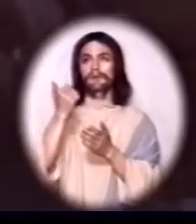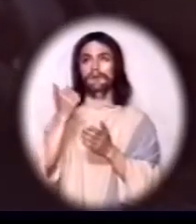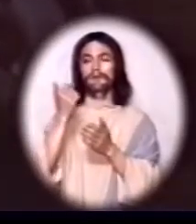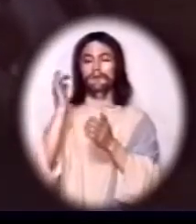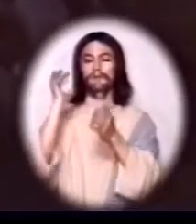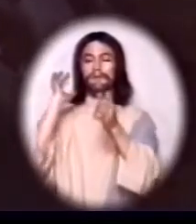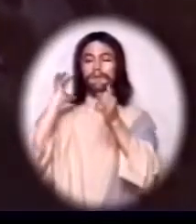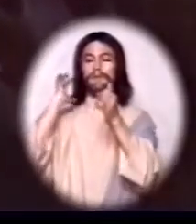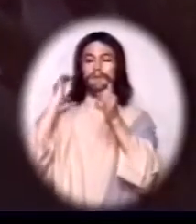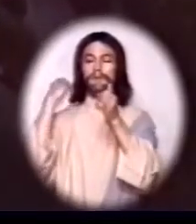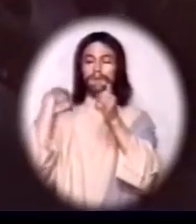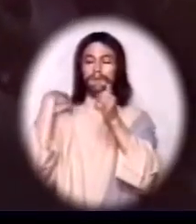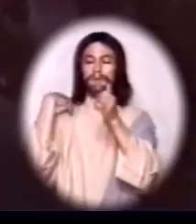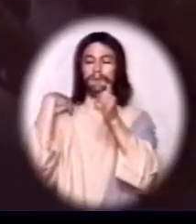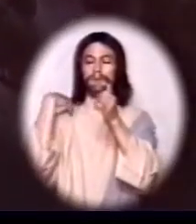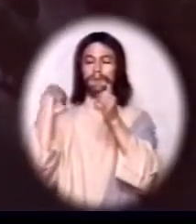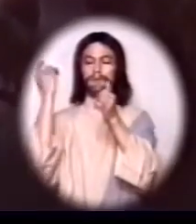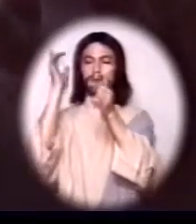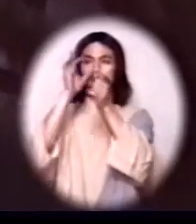아버지 손에